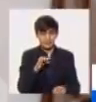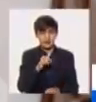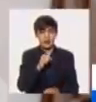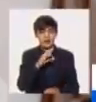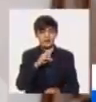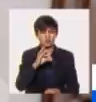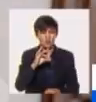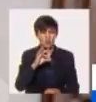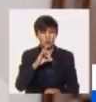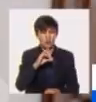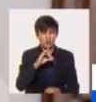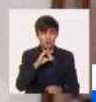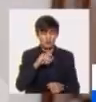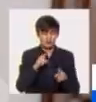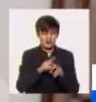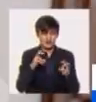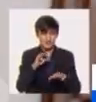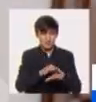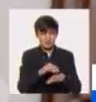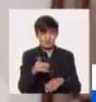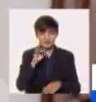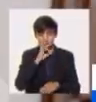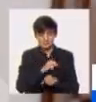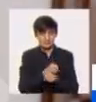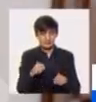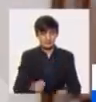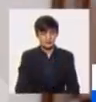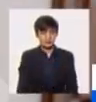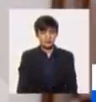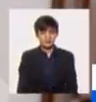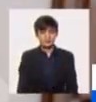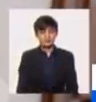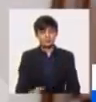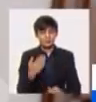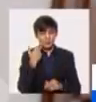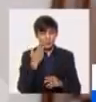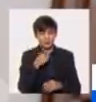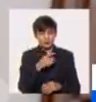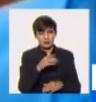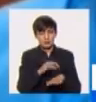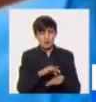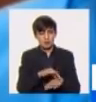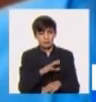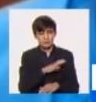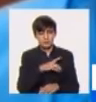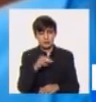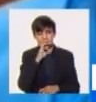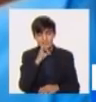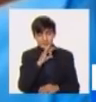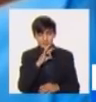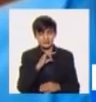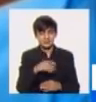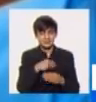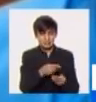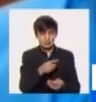аурулар кезінде тағайындауға болмайды. А когда вот наблюдаются побочные эффекты, вы останавливаете лечение и заменяете